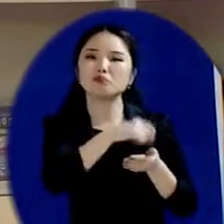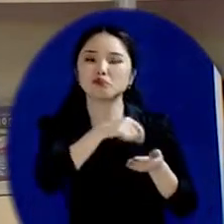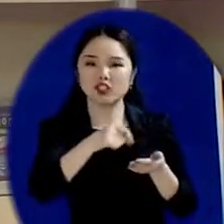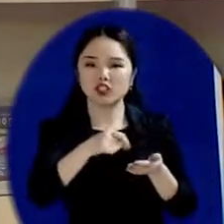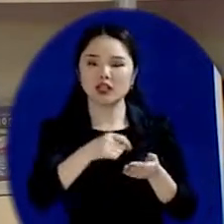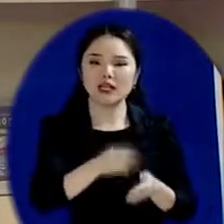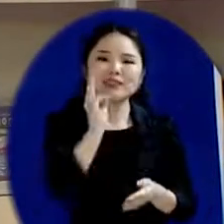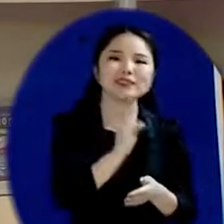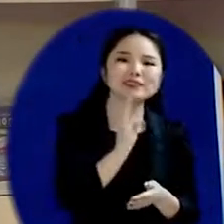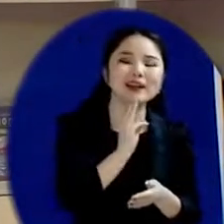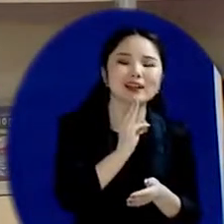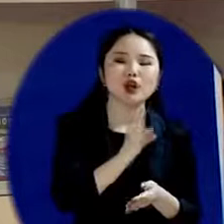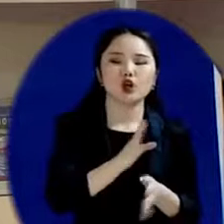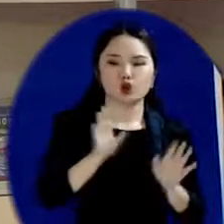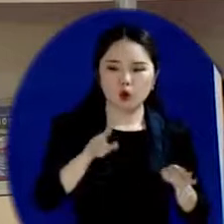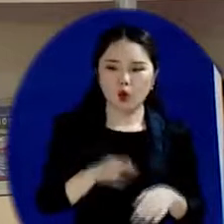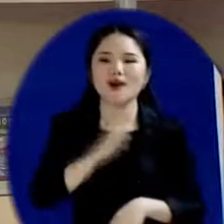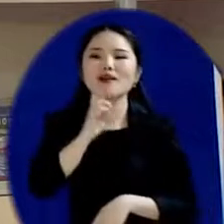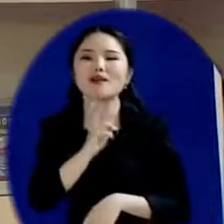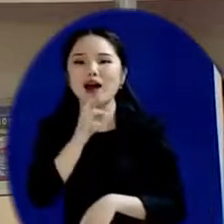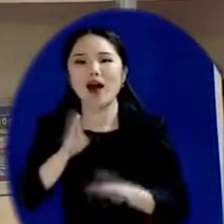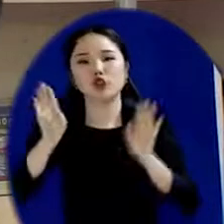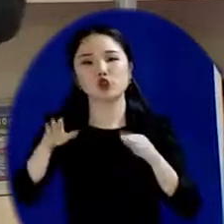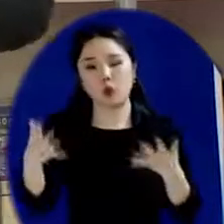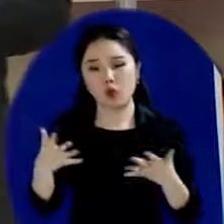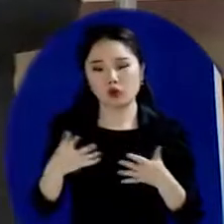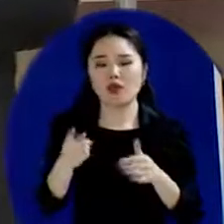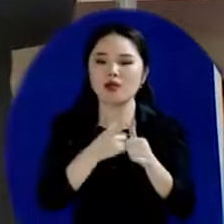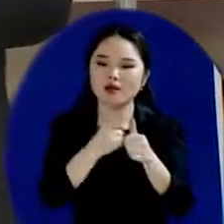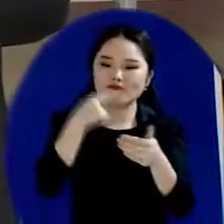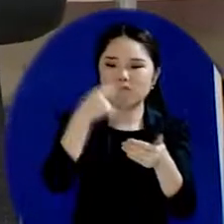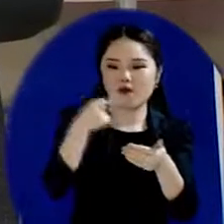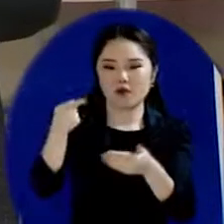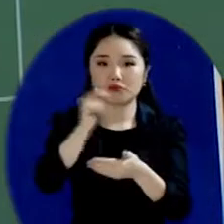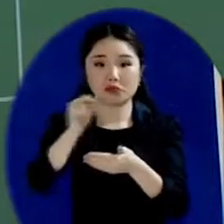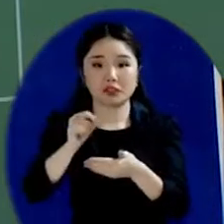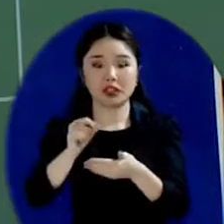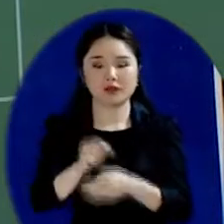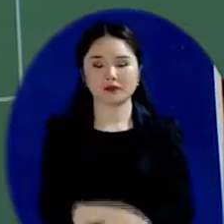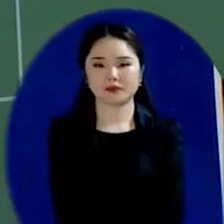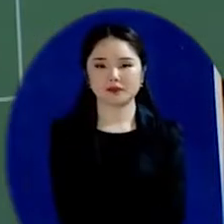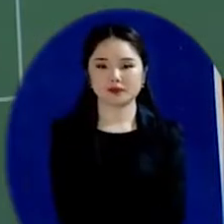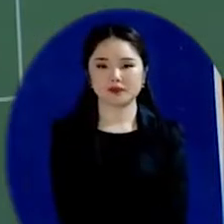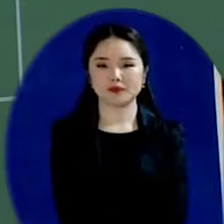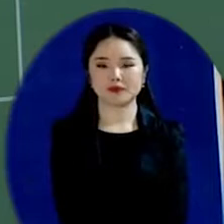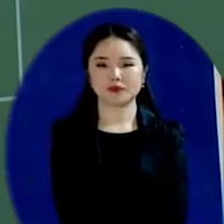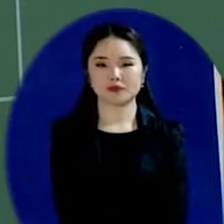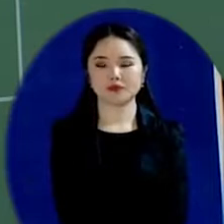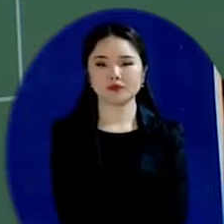шуву, ягаан, шуву гих мэтчлэнгээр нэрийн энэ хөснөгтөндөө бичээрэй.